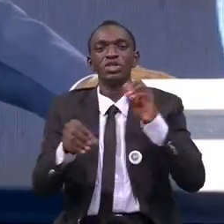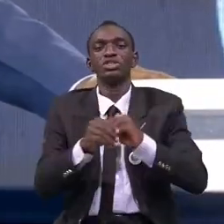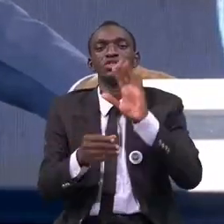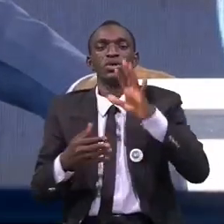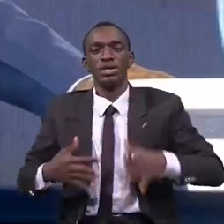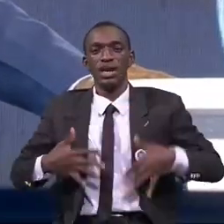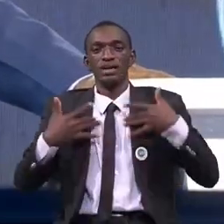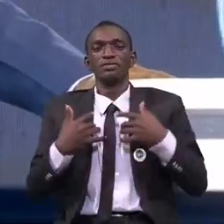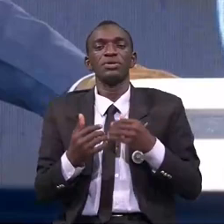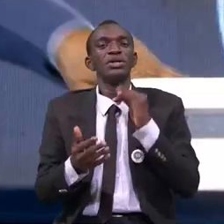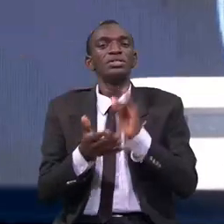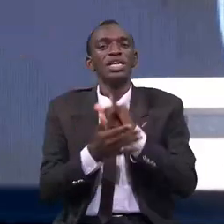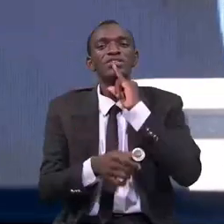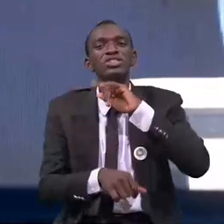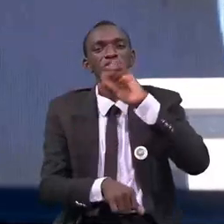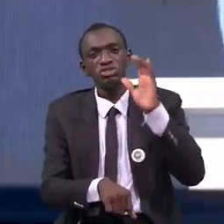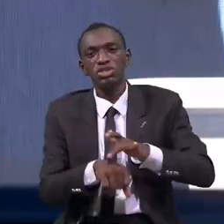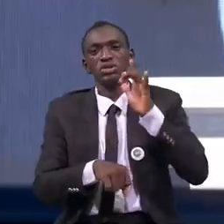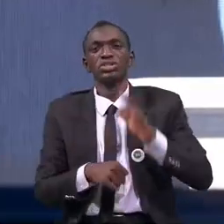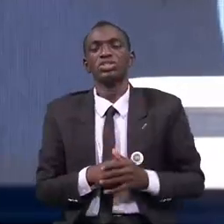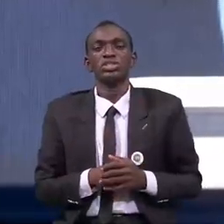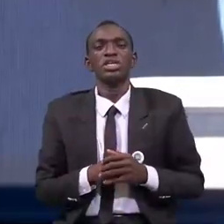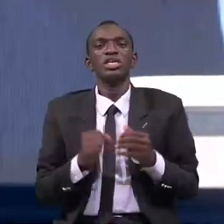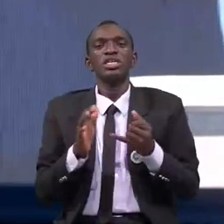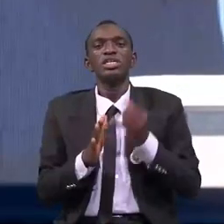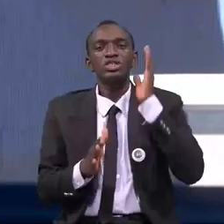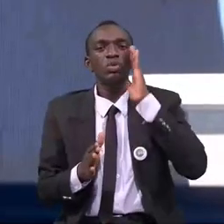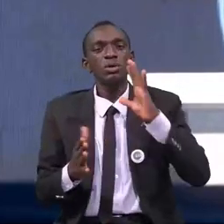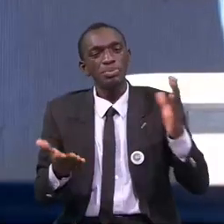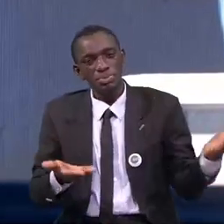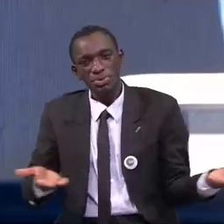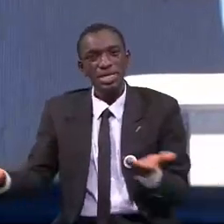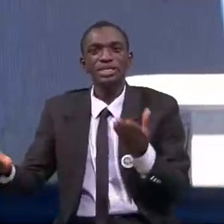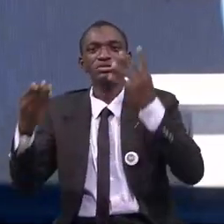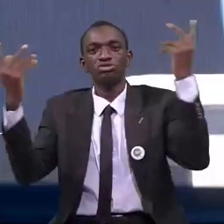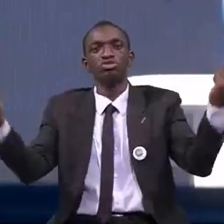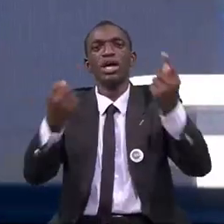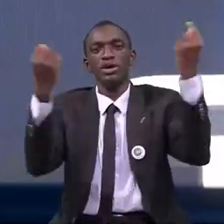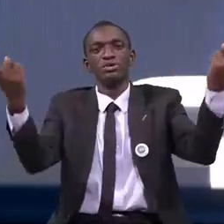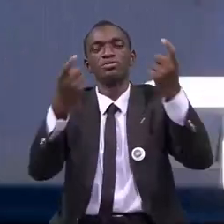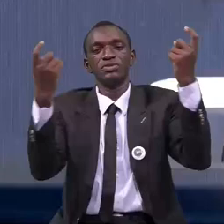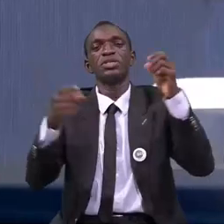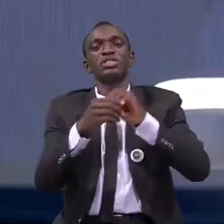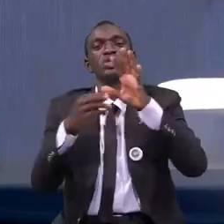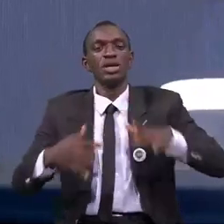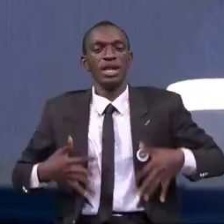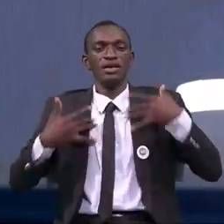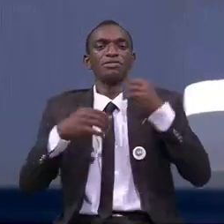salut à votre vie ça c'est la touche cela va apporter le triomphe à votre